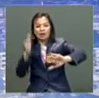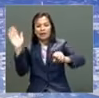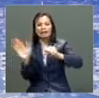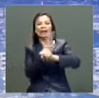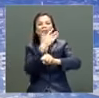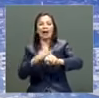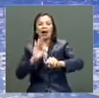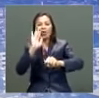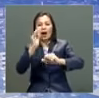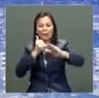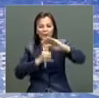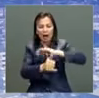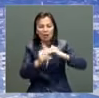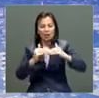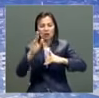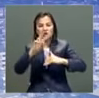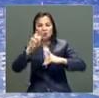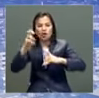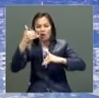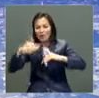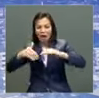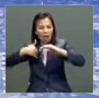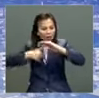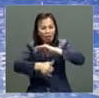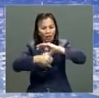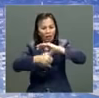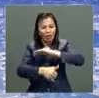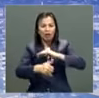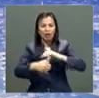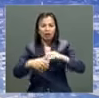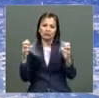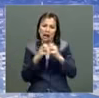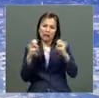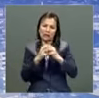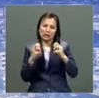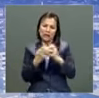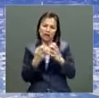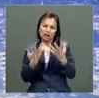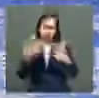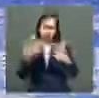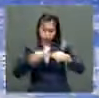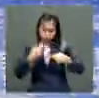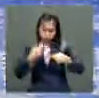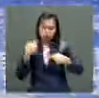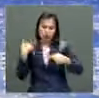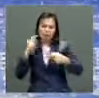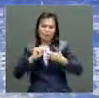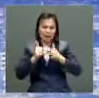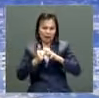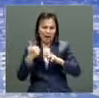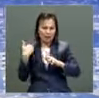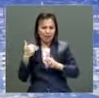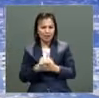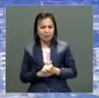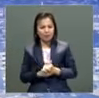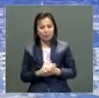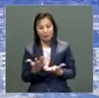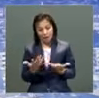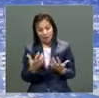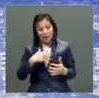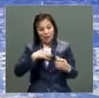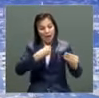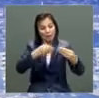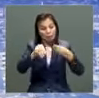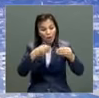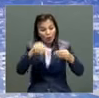ในห้างเต็มแล้วจะมีความยุ่งยากเกิดขึ้นอยู่อีกหลายอย่างถ้าจะต้อง ต้องการที่จะมีการผ่อนคลายบ้